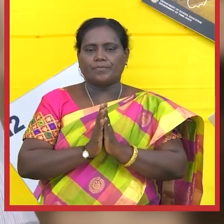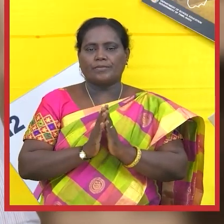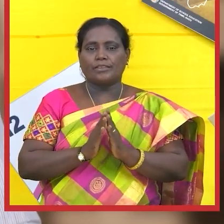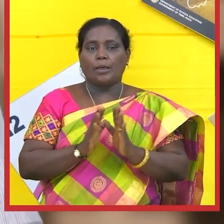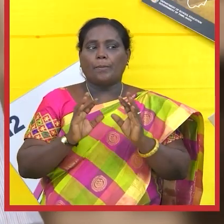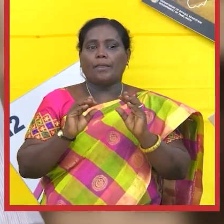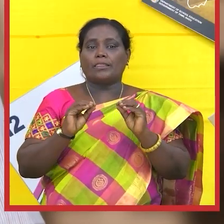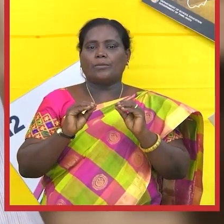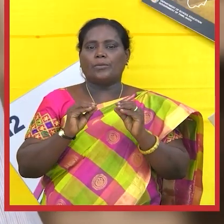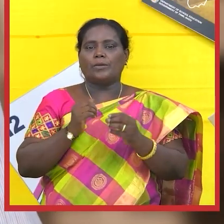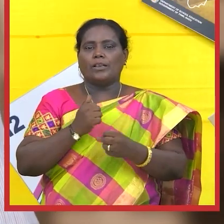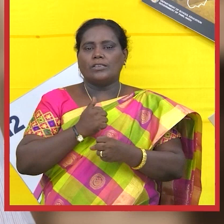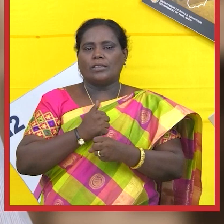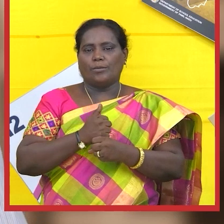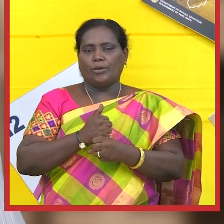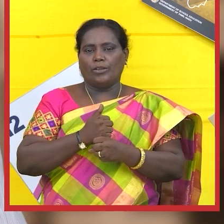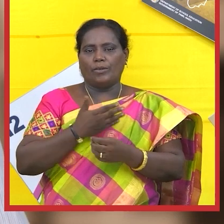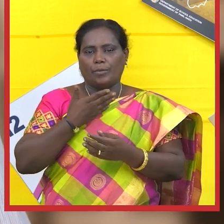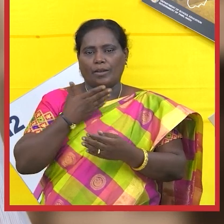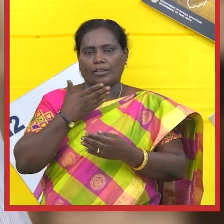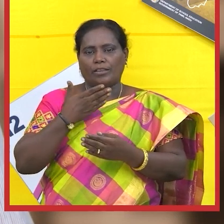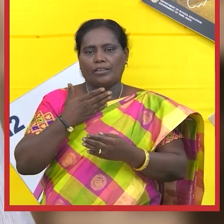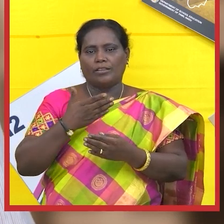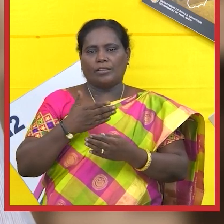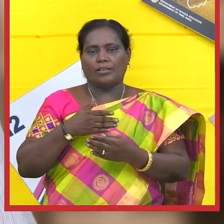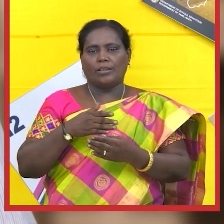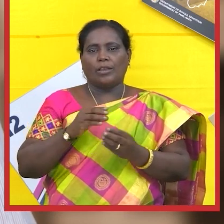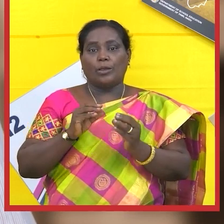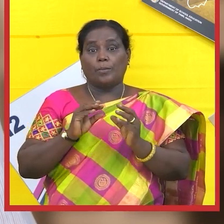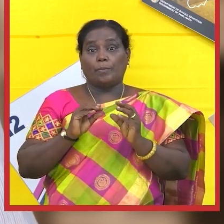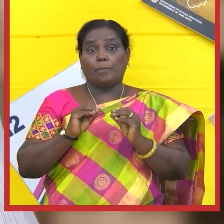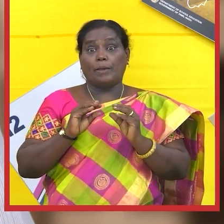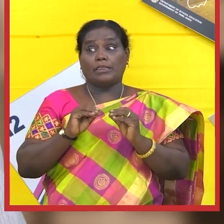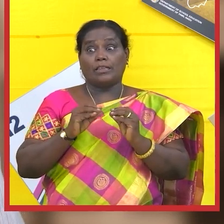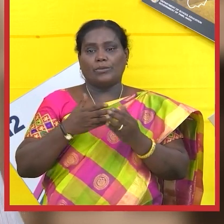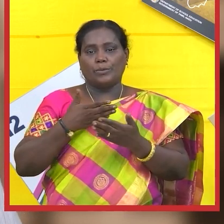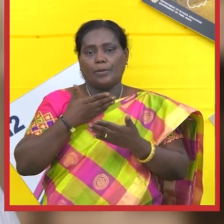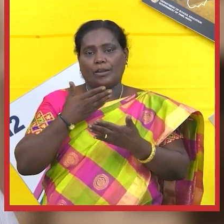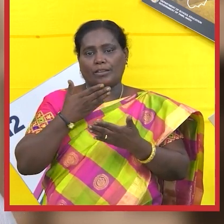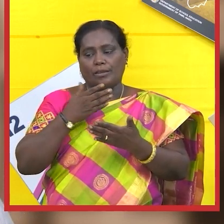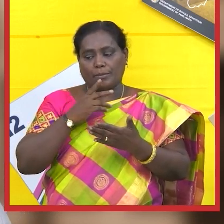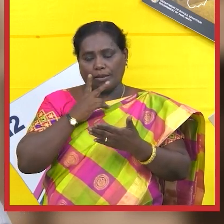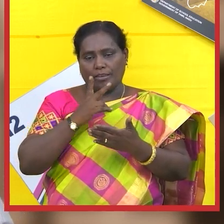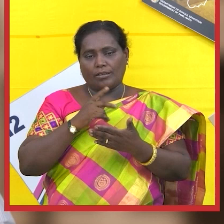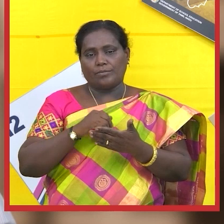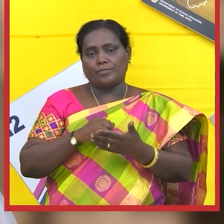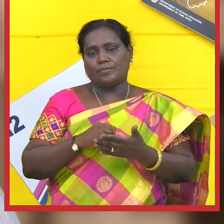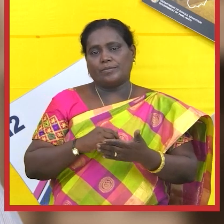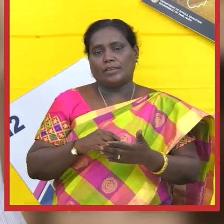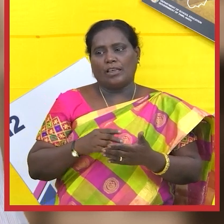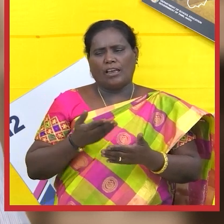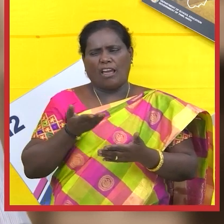பத்தாம் வகுப்பு சமூகவியல் பாடத்திலே பத்தாவது பாடத்தை நாம் இப்பொழுது பார்த்து கொண்டிருக்கின்றோம்